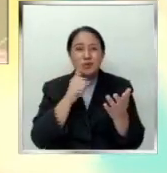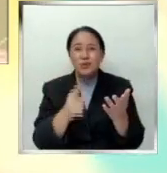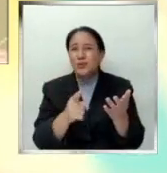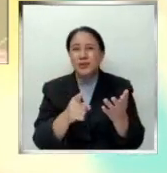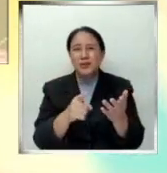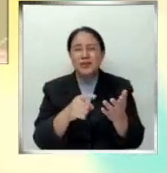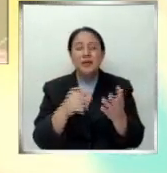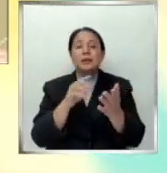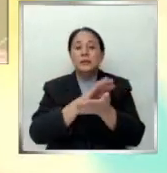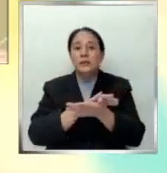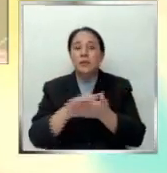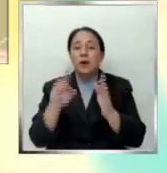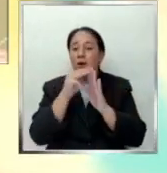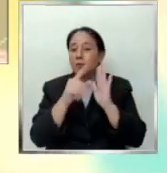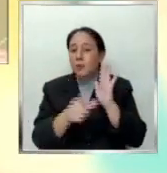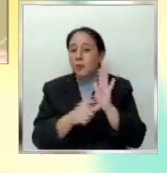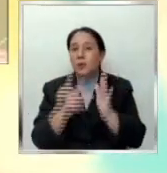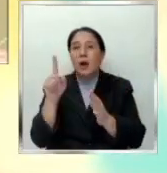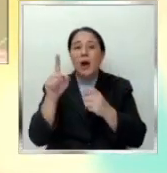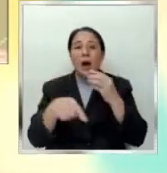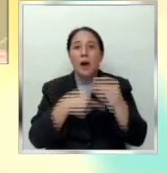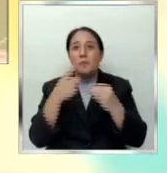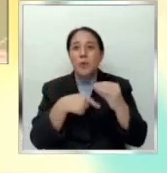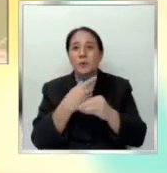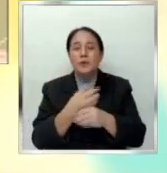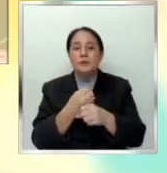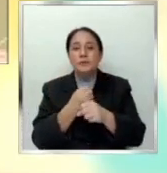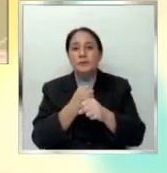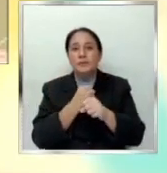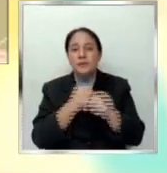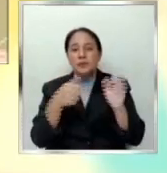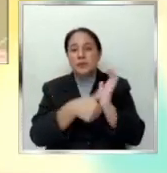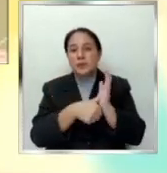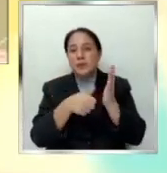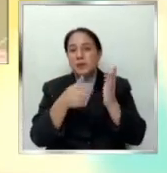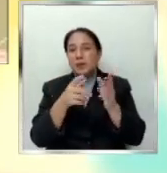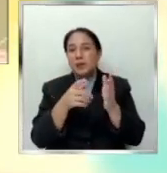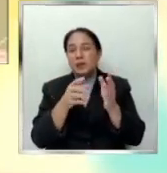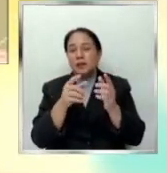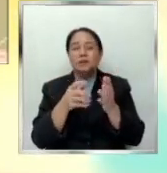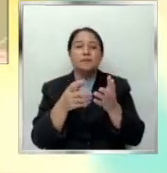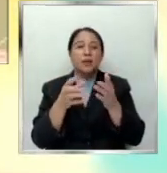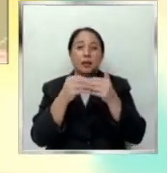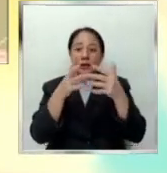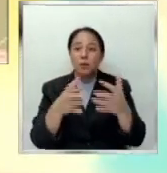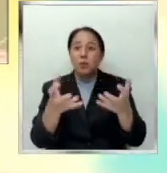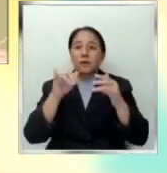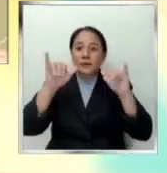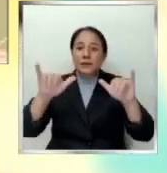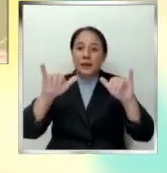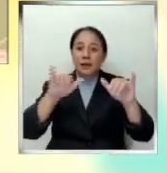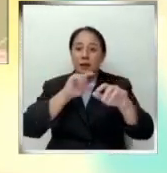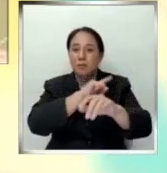simple. Martial law was simply about a democratically elected leader wanting to stay in power